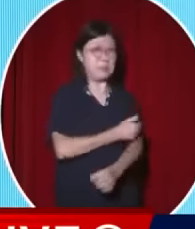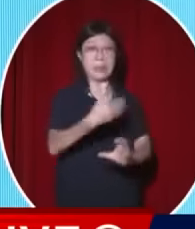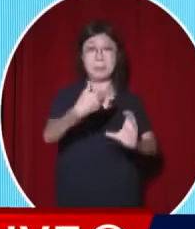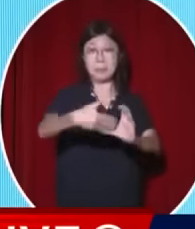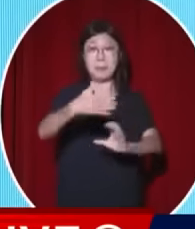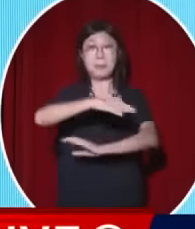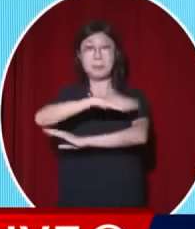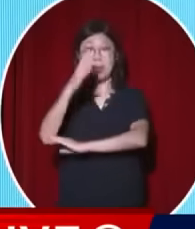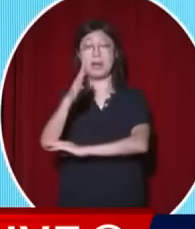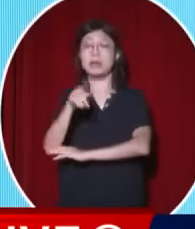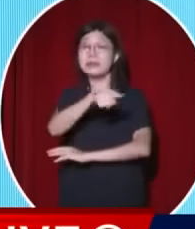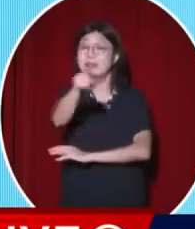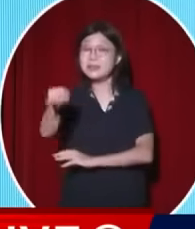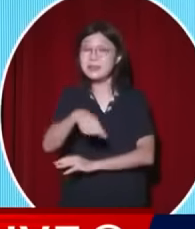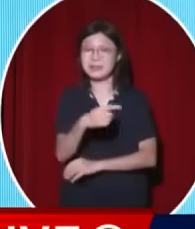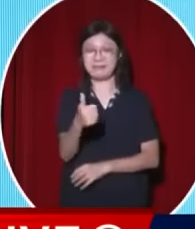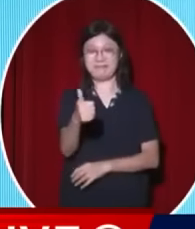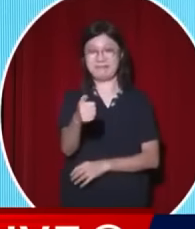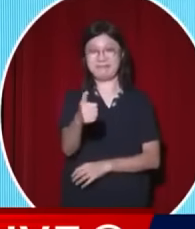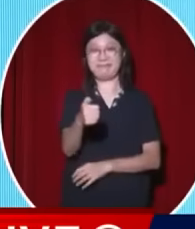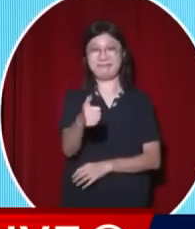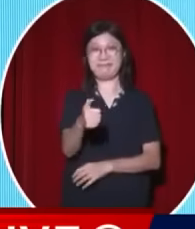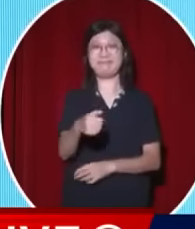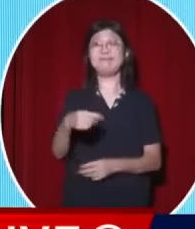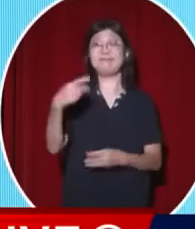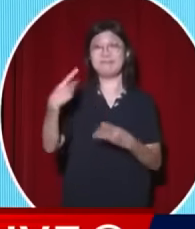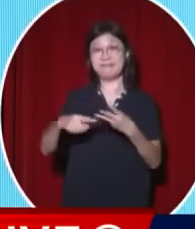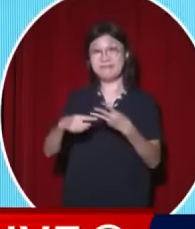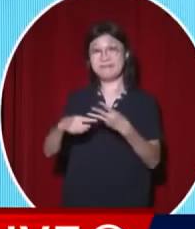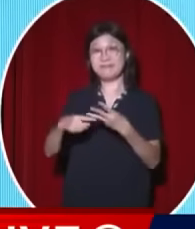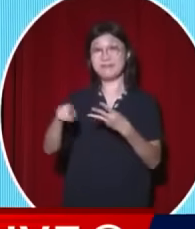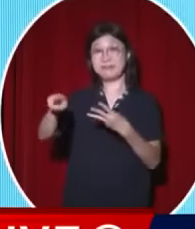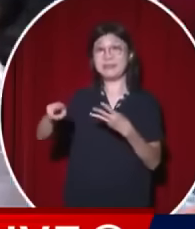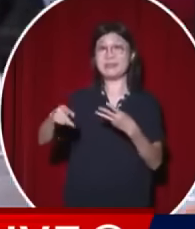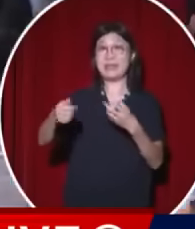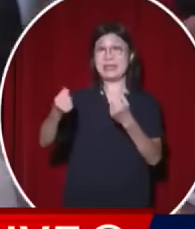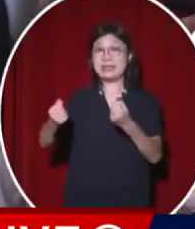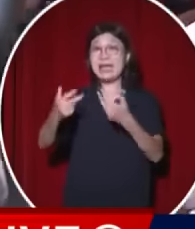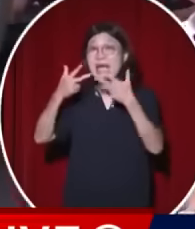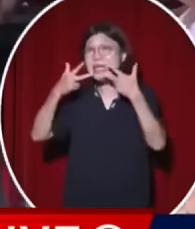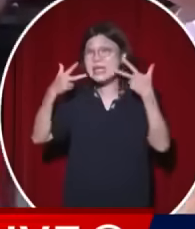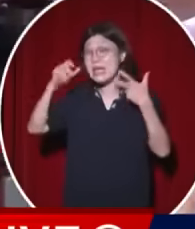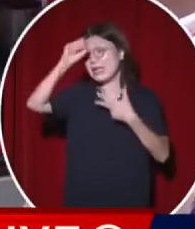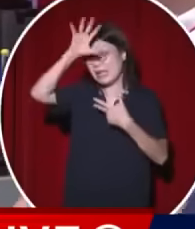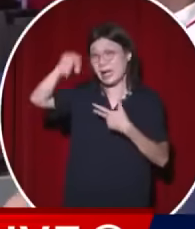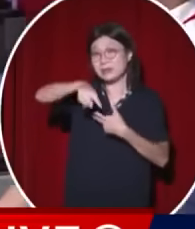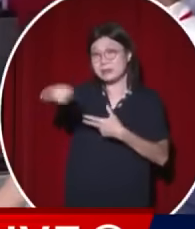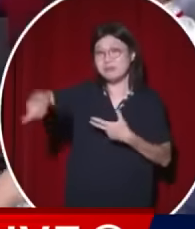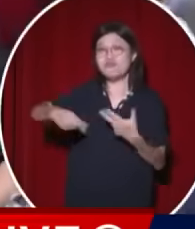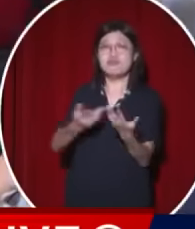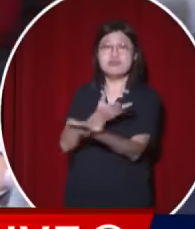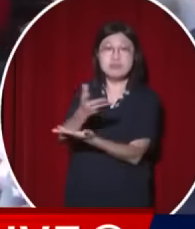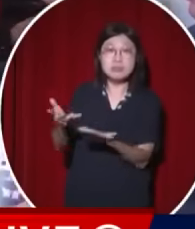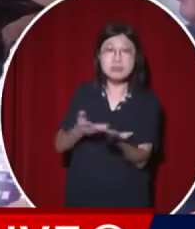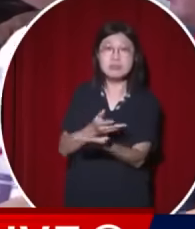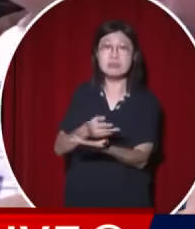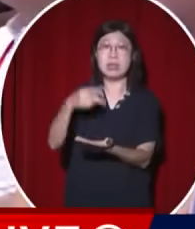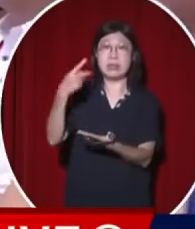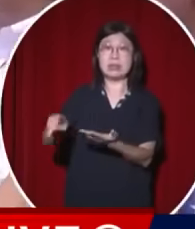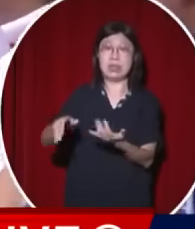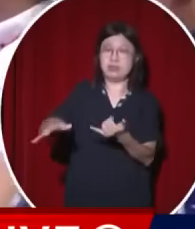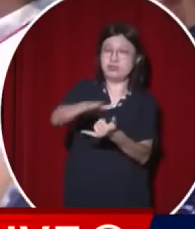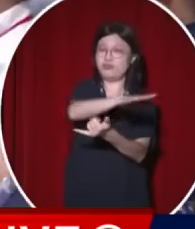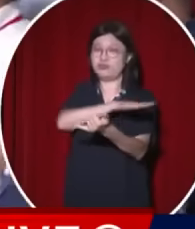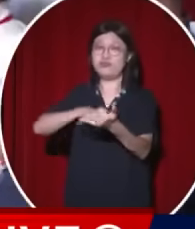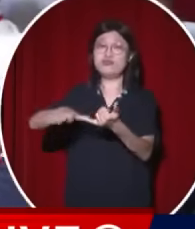通就是你们，谢谢你们，然后跟在野党沟通，而最最重要的是要跟全国的